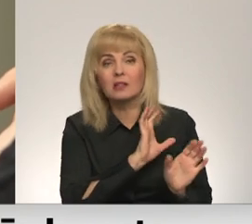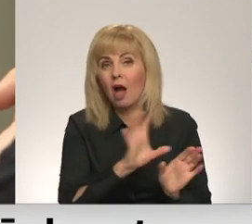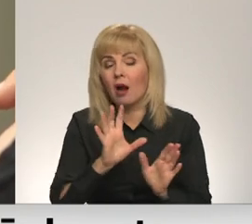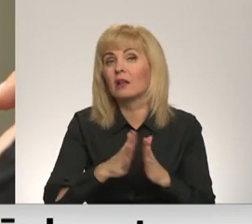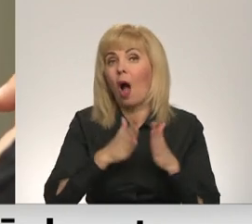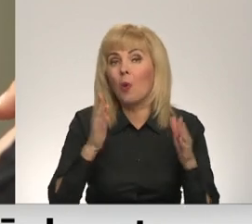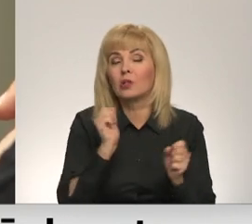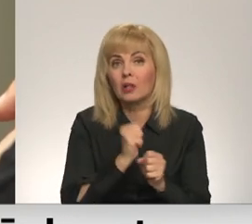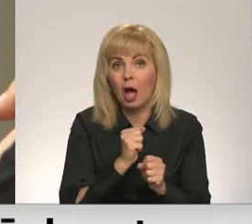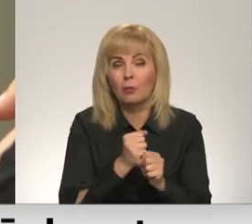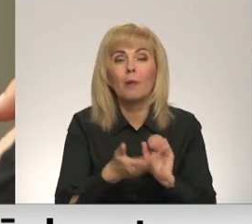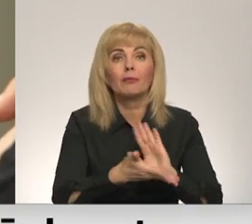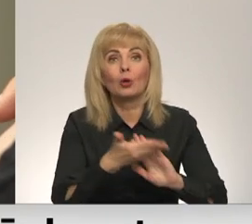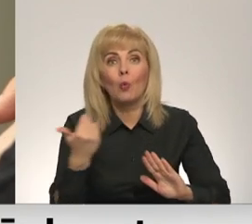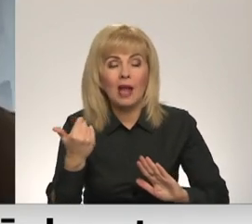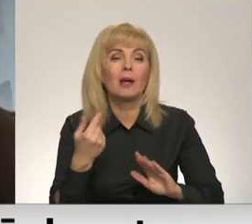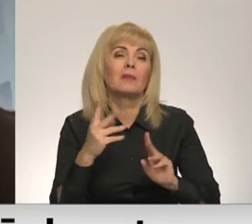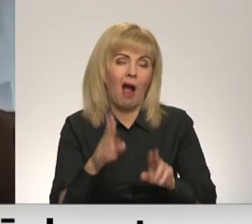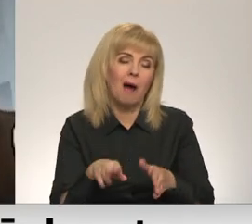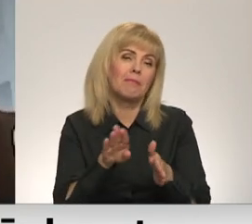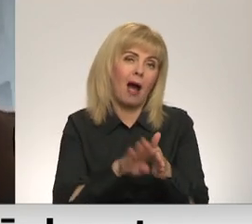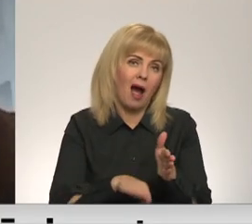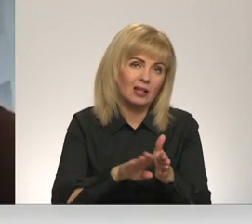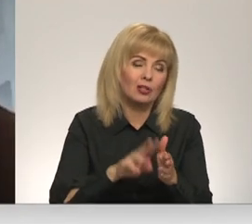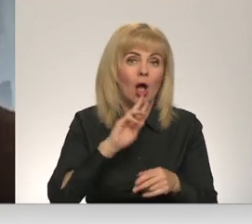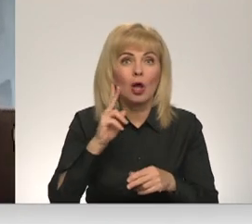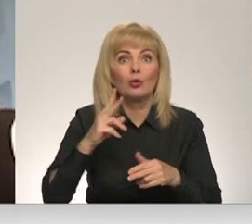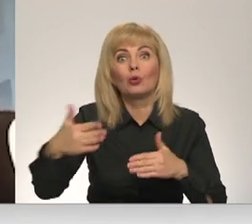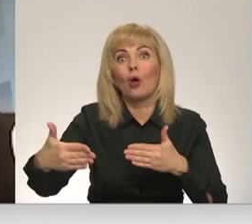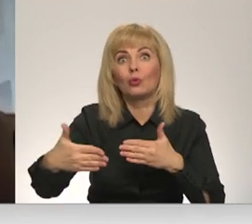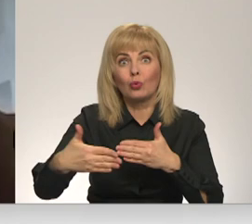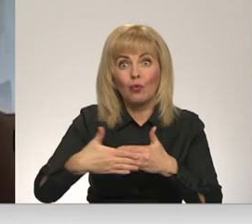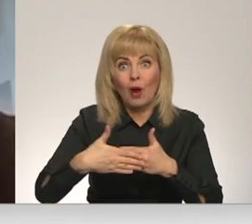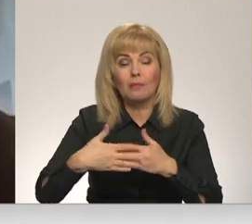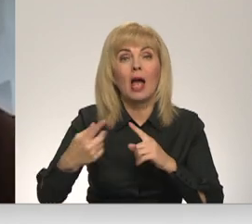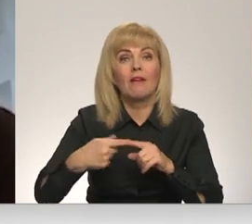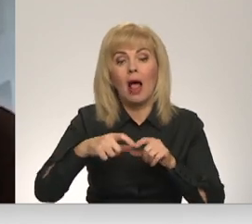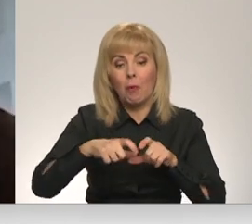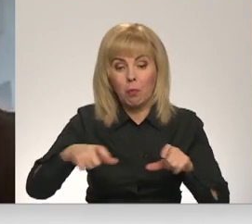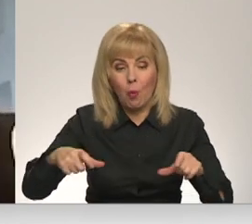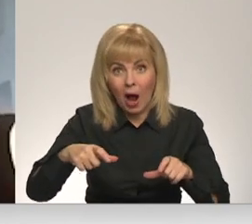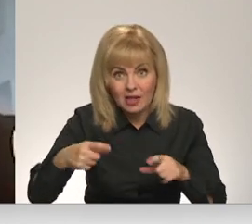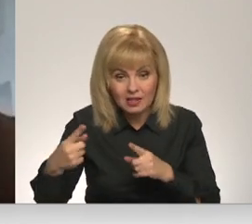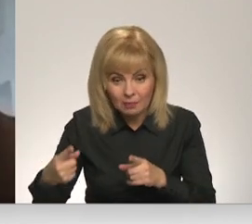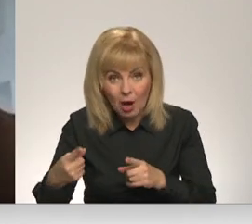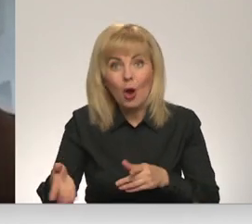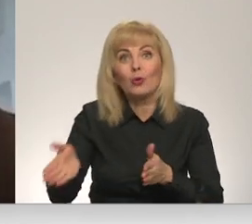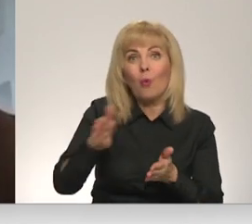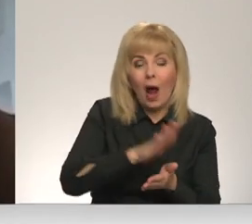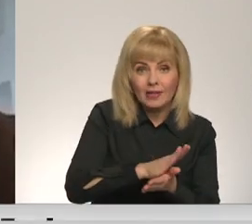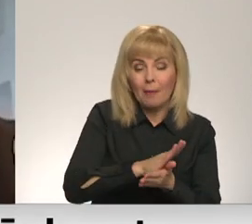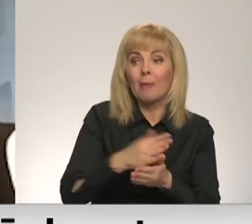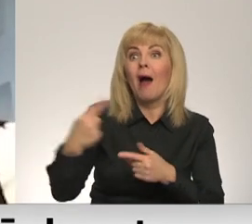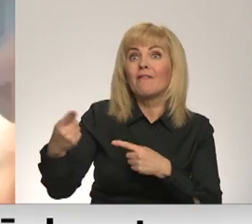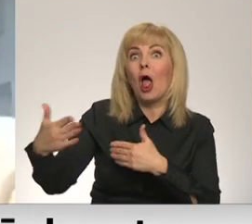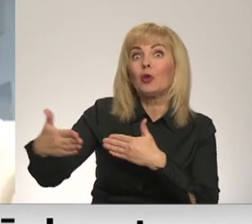darba. Mēs noņemam tā kā parasti. Jūra nāk klāt, mēs vēl vienu posmu noņemam. Un beigās jau bija